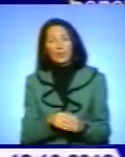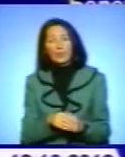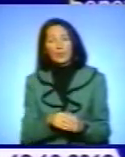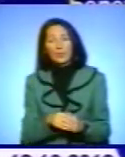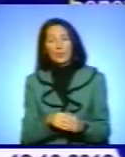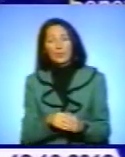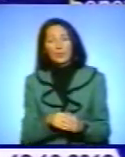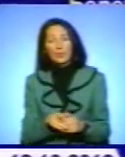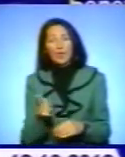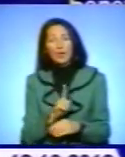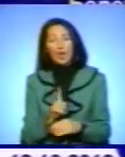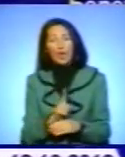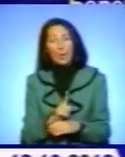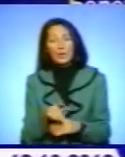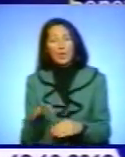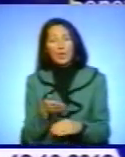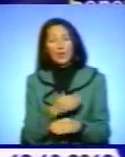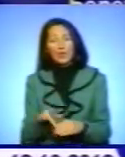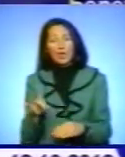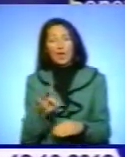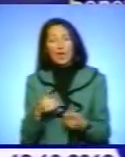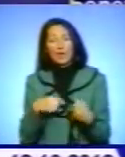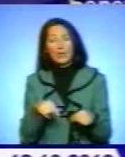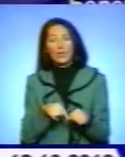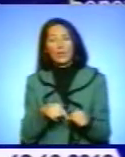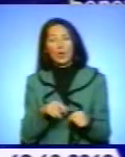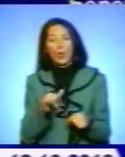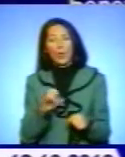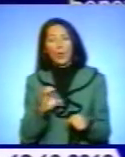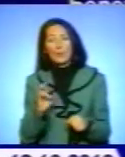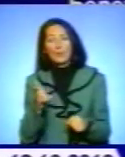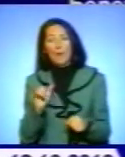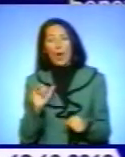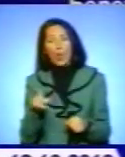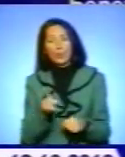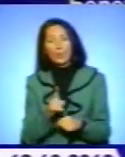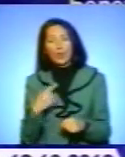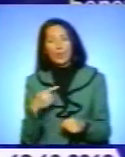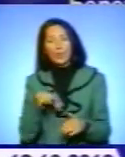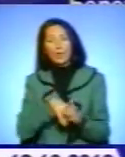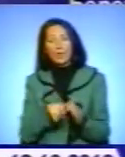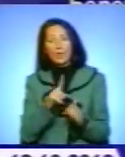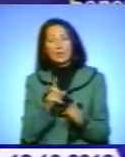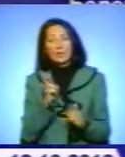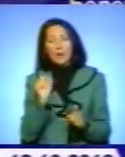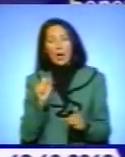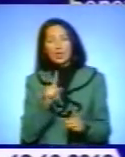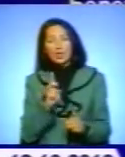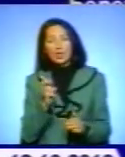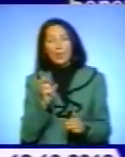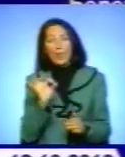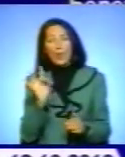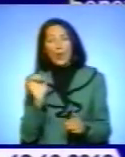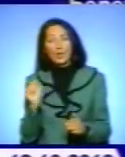251-213-45. Тернопільський міжрайвідділ УСБУ в Тернопільській області. Сюди входять Азбарецький, Зборівський, Підволочиський,